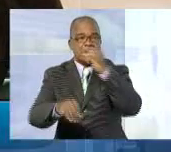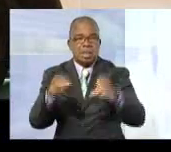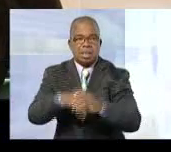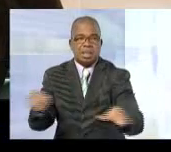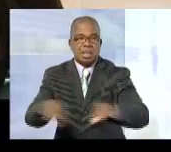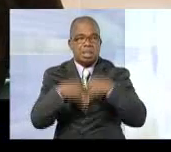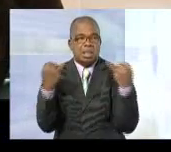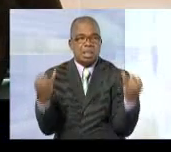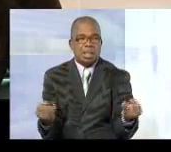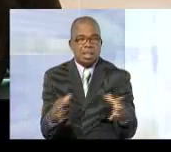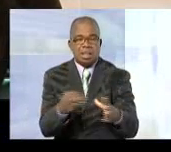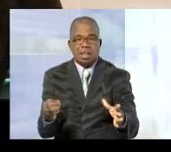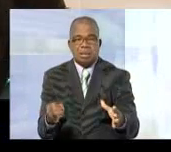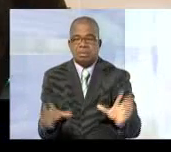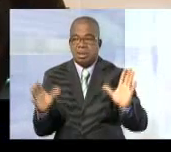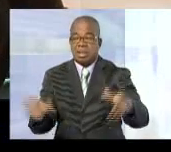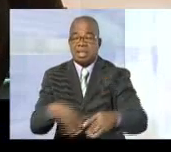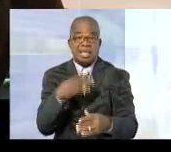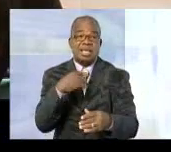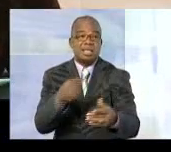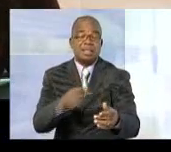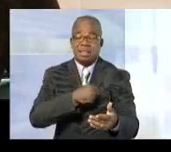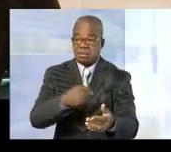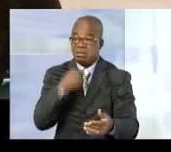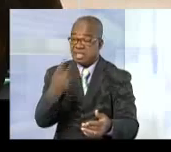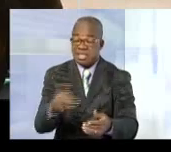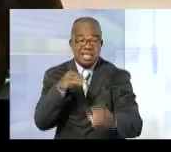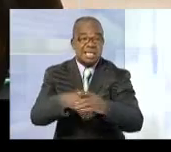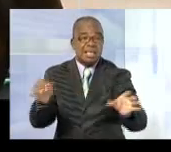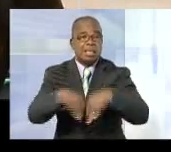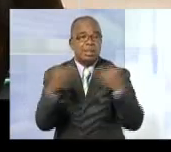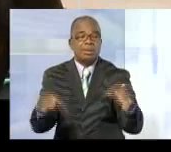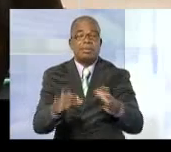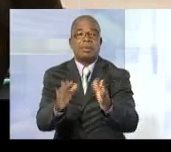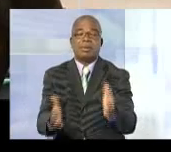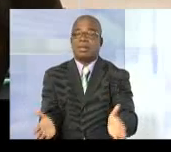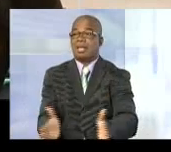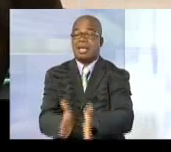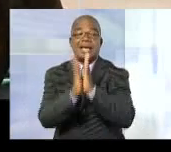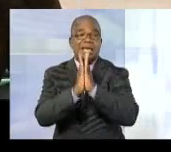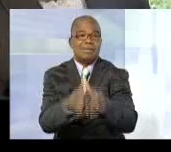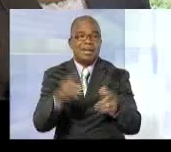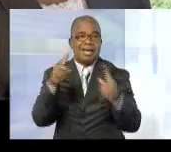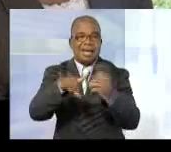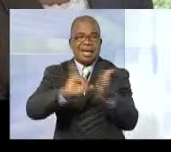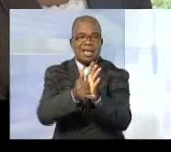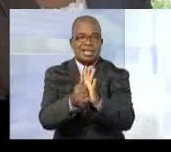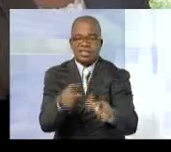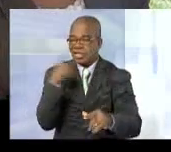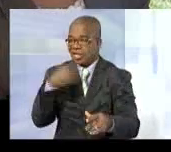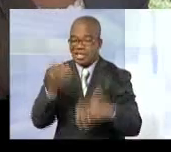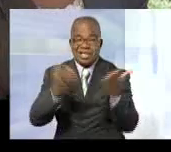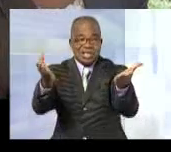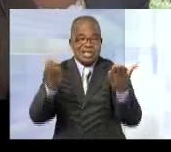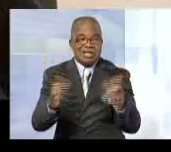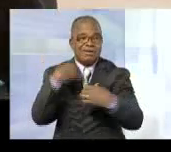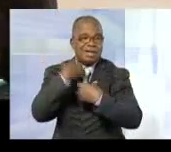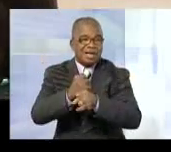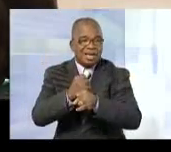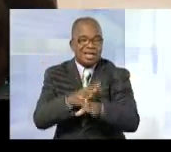les termes des appels d'offres et des appels à candidature, ainsi que le cahier des charges et d'autres conventions de concession. Nous